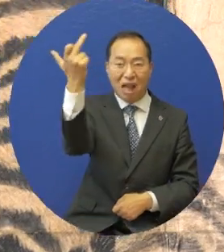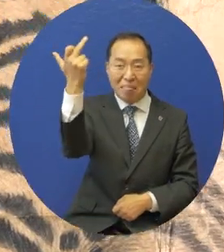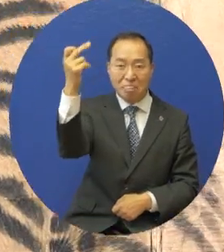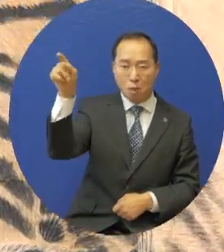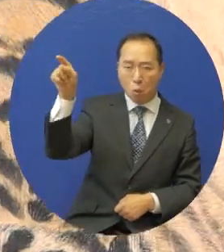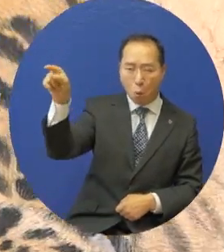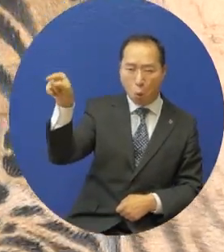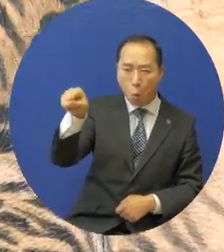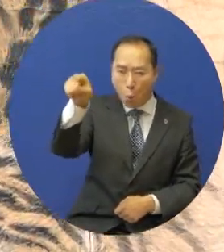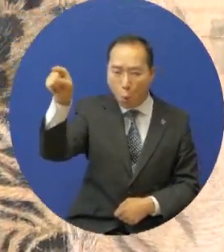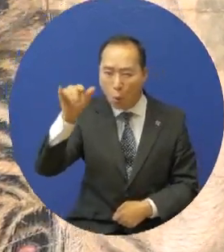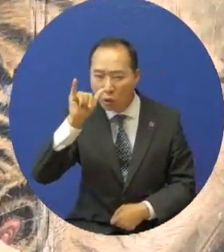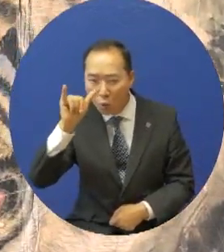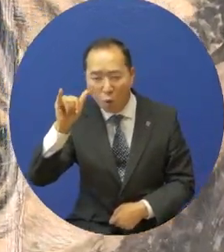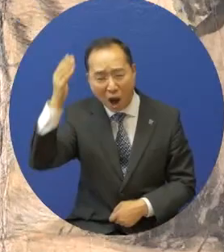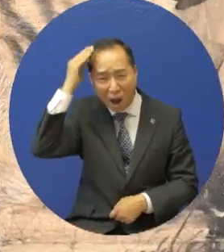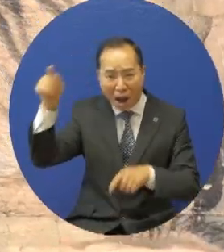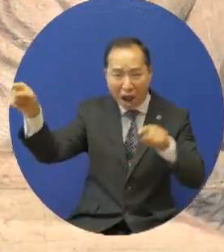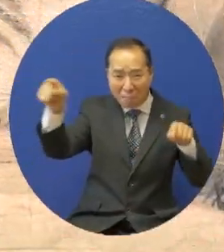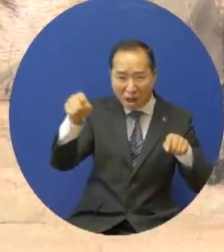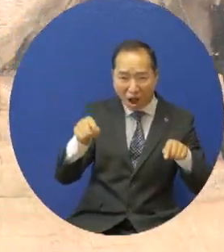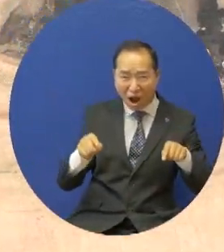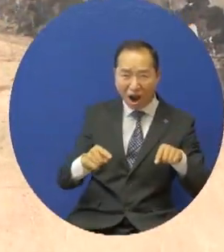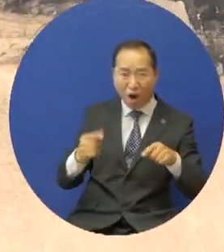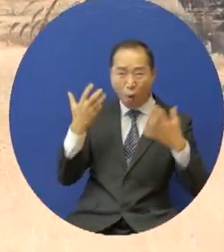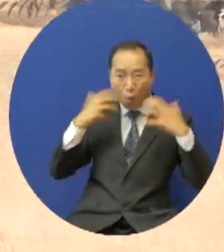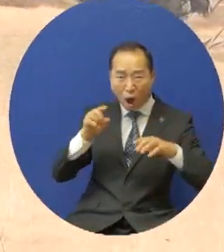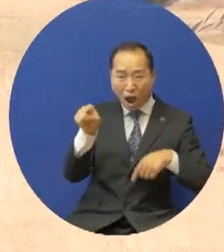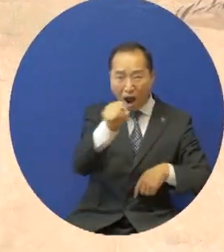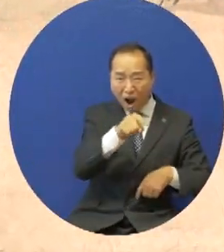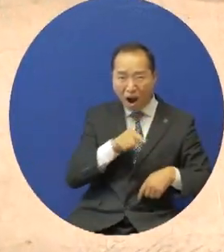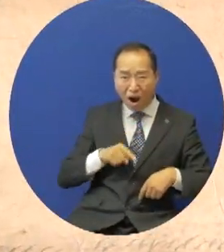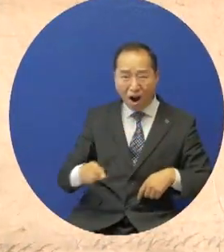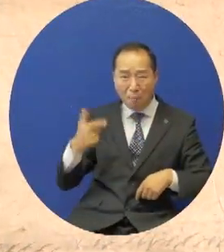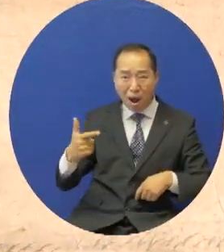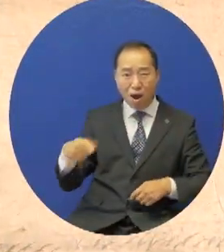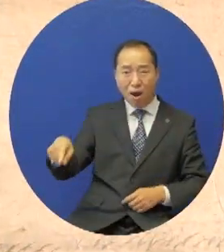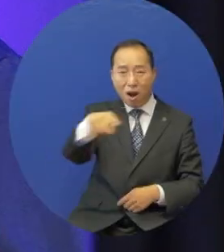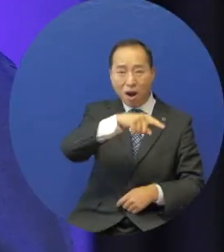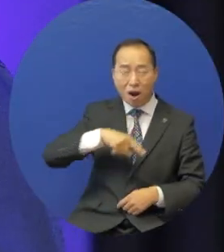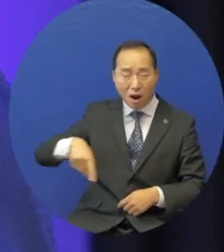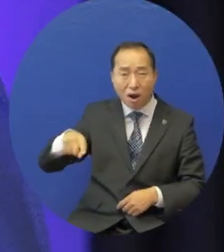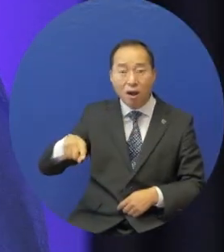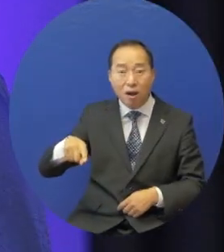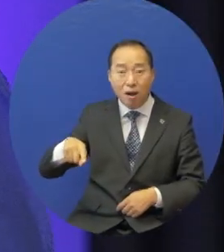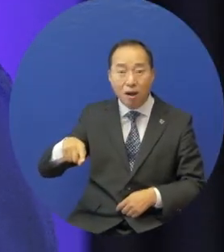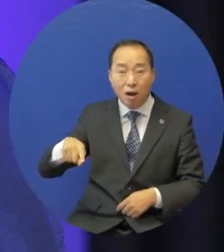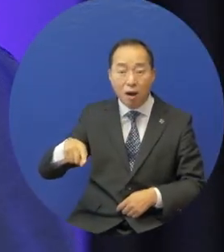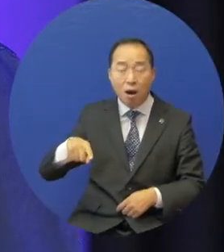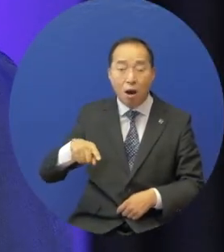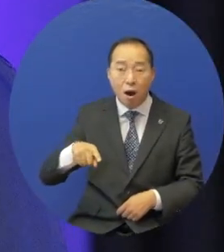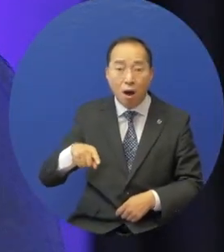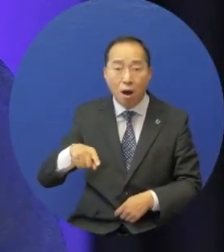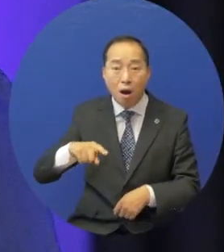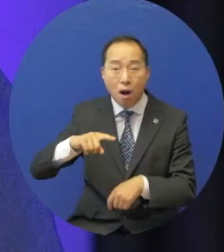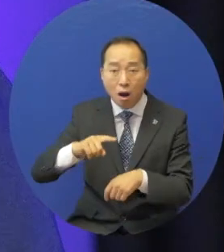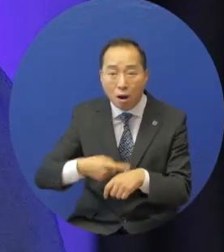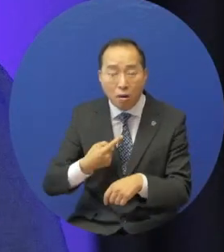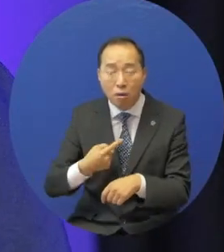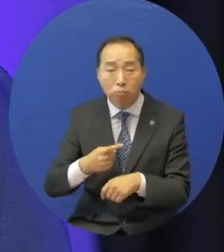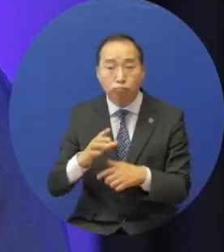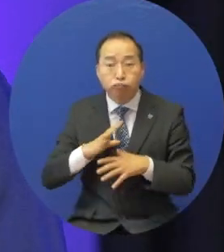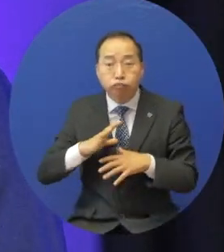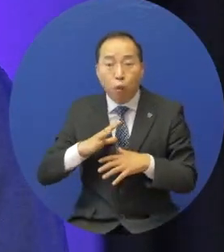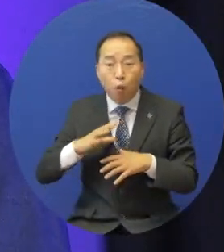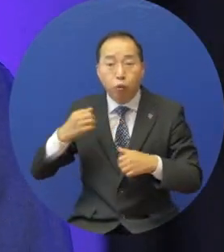백두산을 주변으로부터 시작을 해서 한반도 전역에 호랑이가 어마어마하게 있었습니다. 호랑이가 많았다라는 것은 맹수가 많았다라는